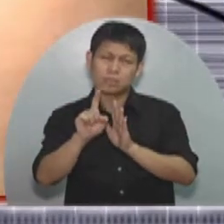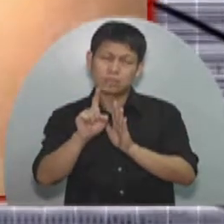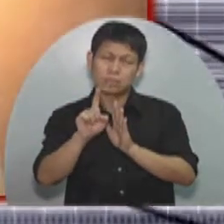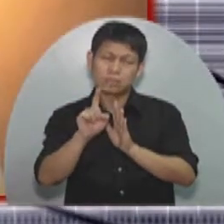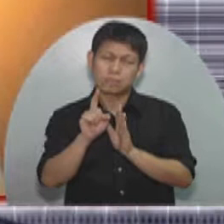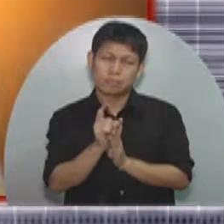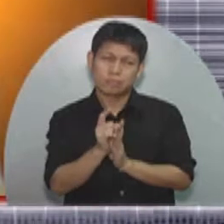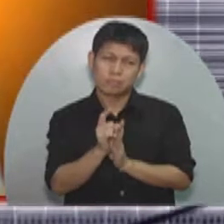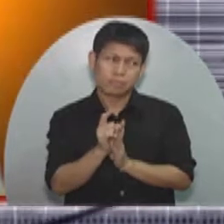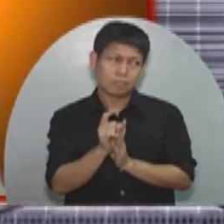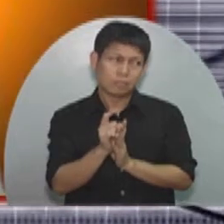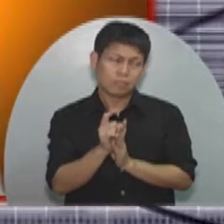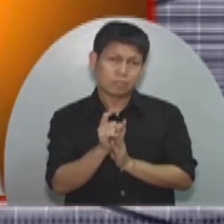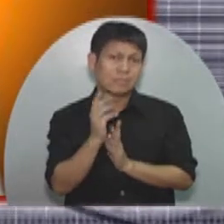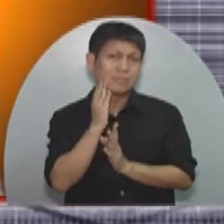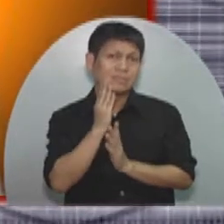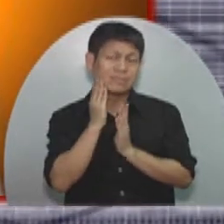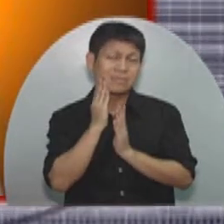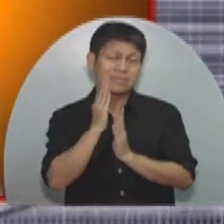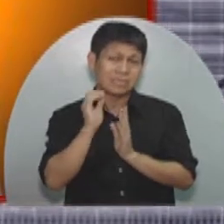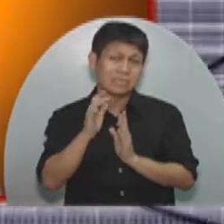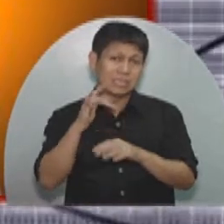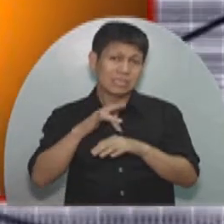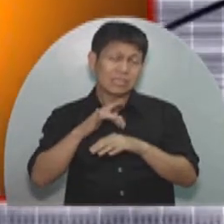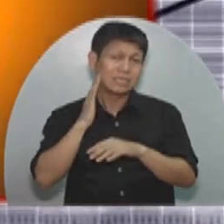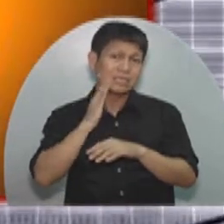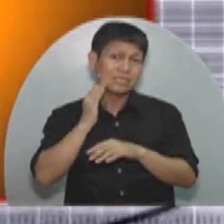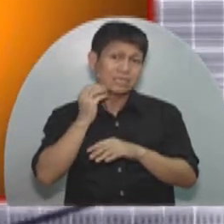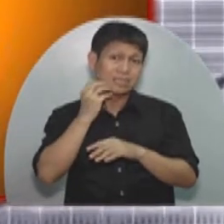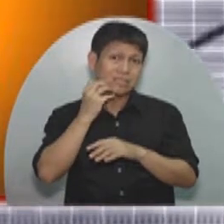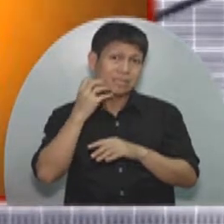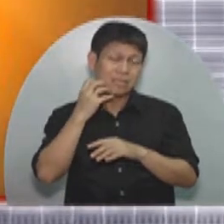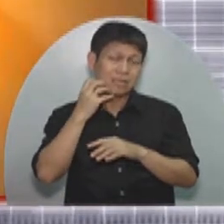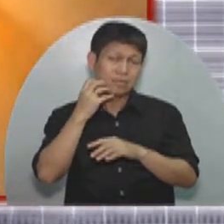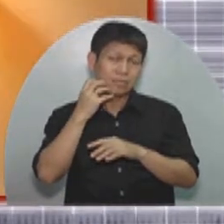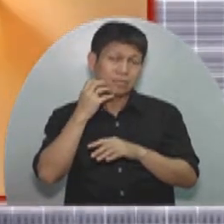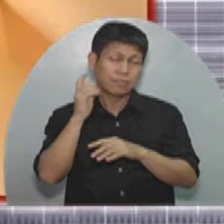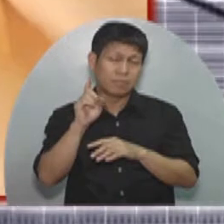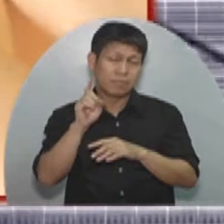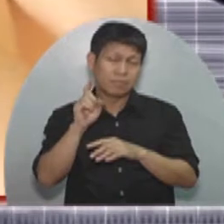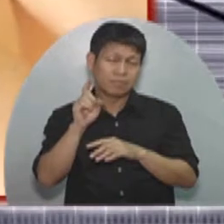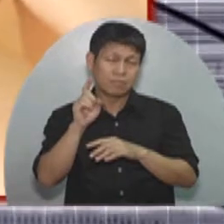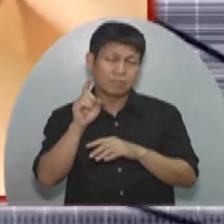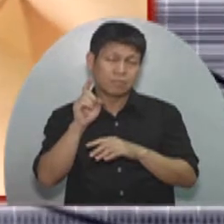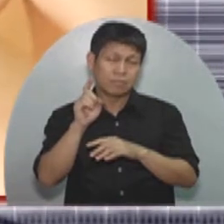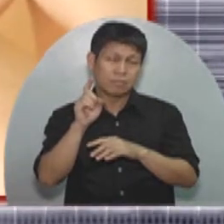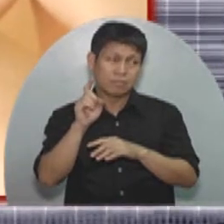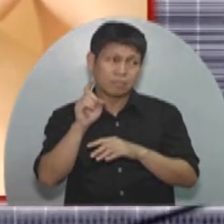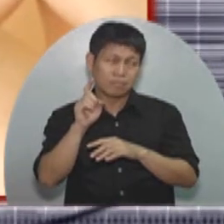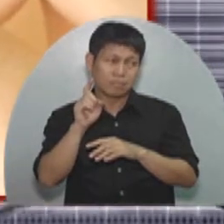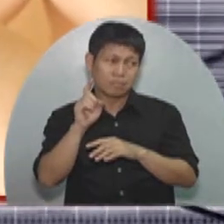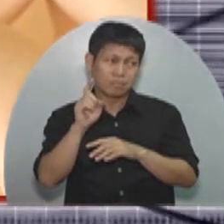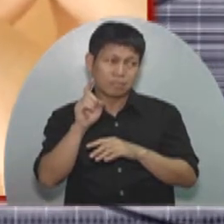ay siyempre makakapa niyo po ang bukol na unti-unti pong lumalaki. Ang pagluwag po, no,